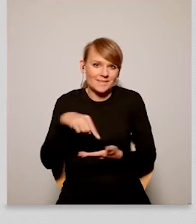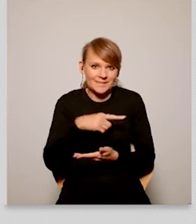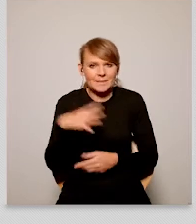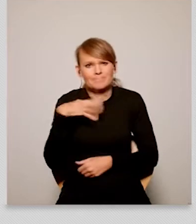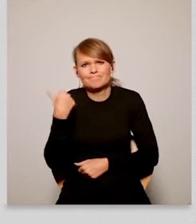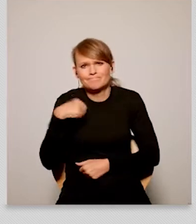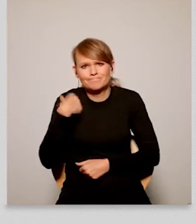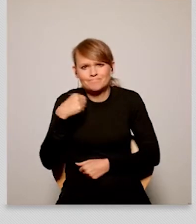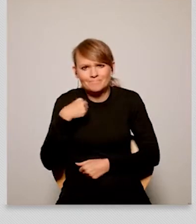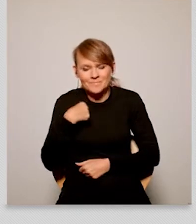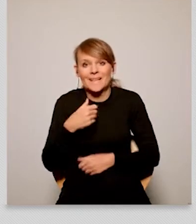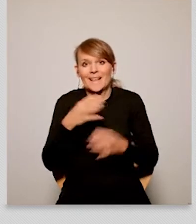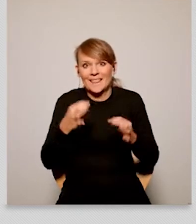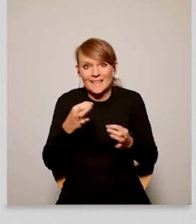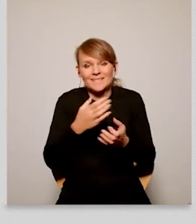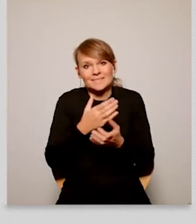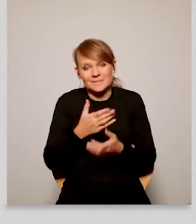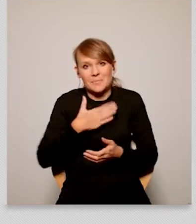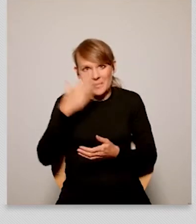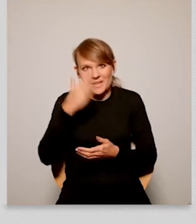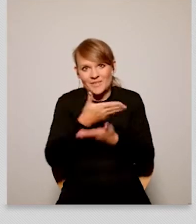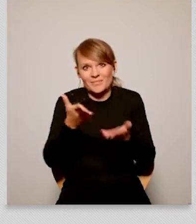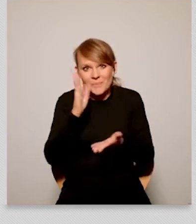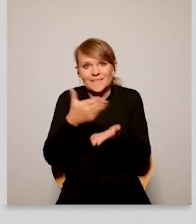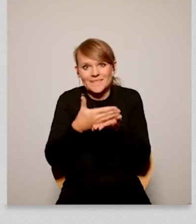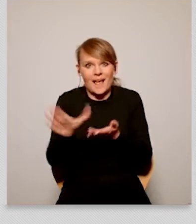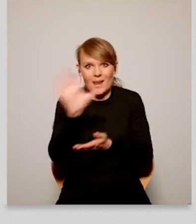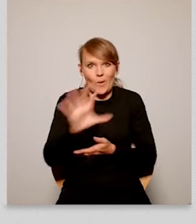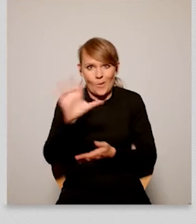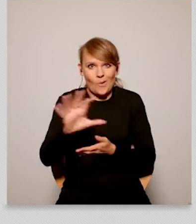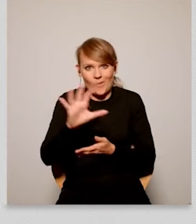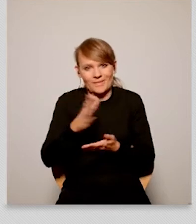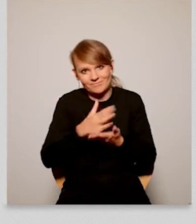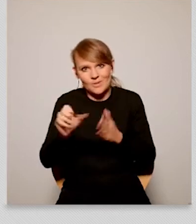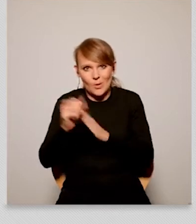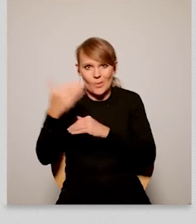zechce być z nami dalej do końca naszej dyskusji.